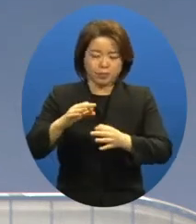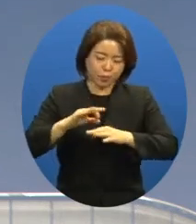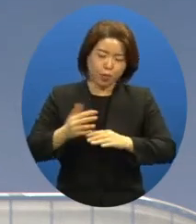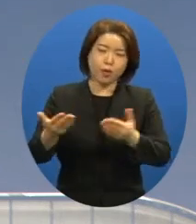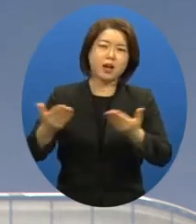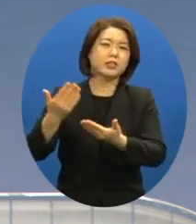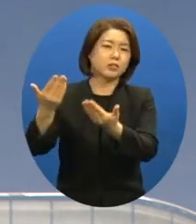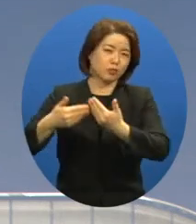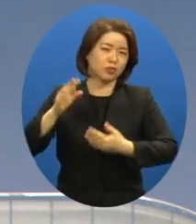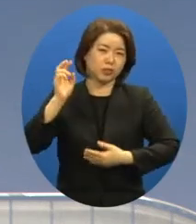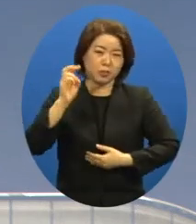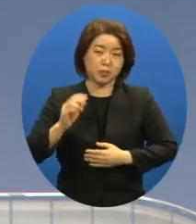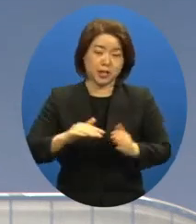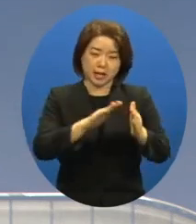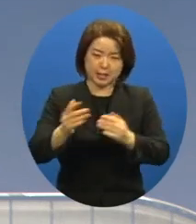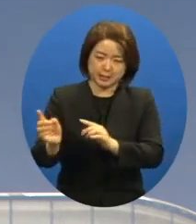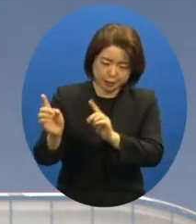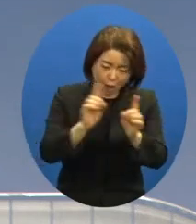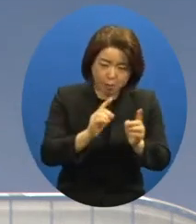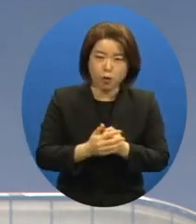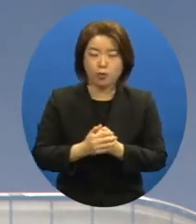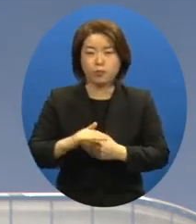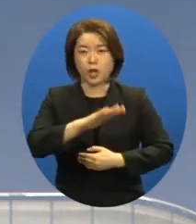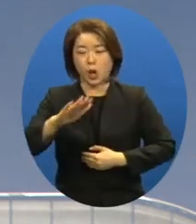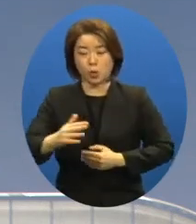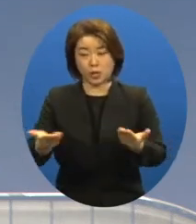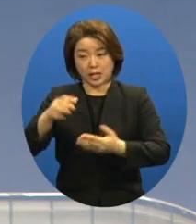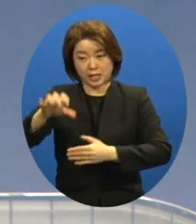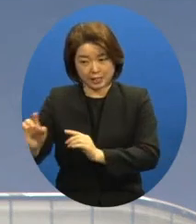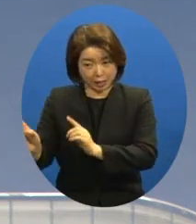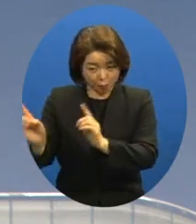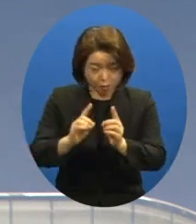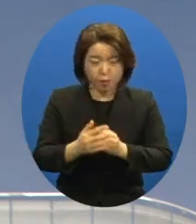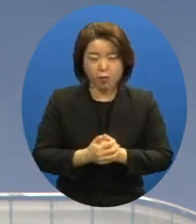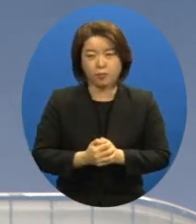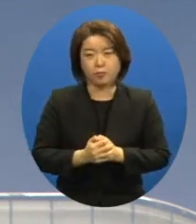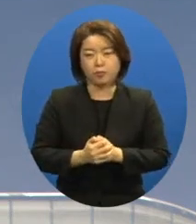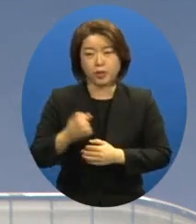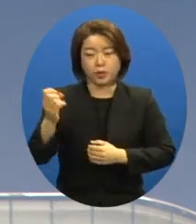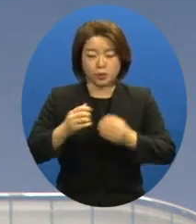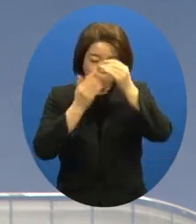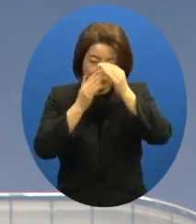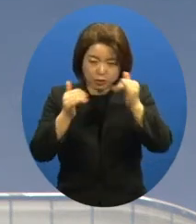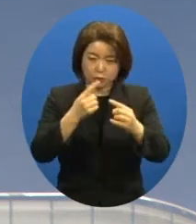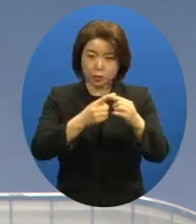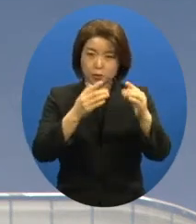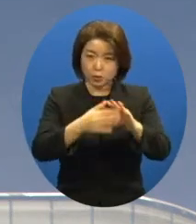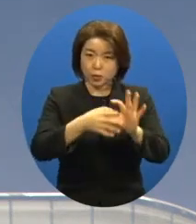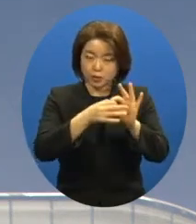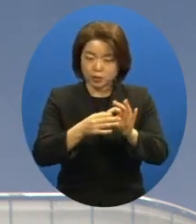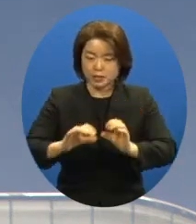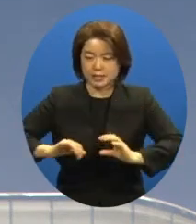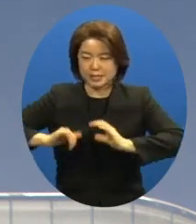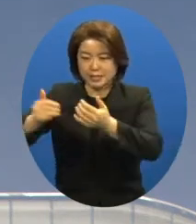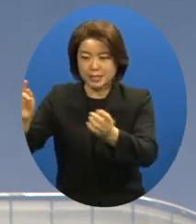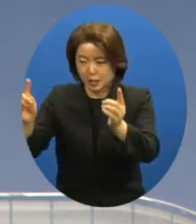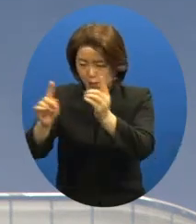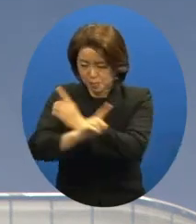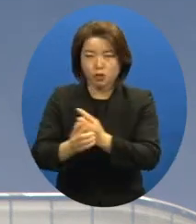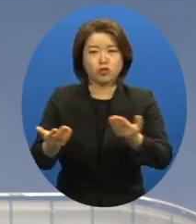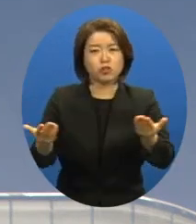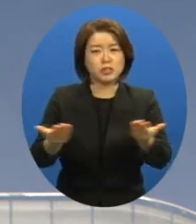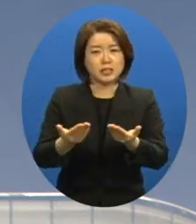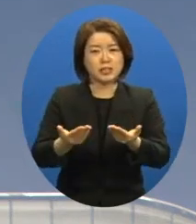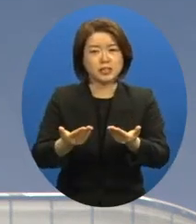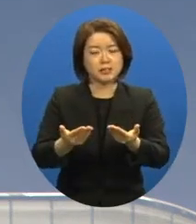겁니다. 가정의 회복, 우리의 일터의 회복, 성도들과 교회를 통하여 세상을 변화시키는 일을